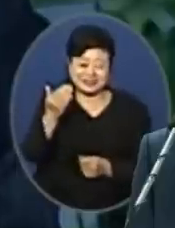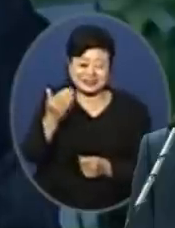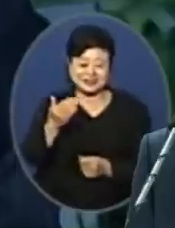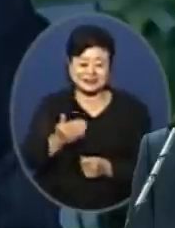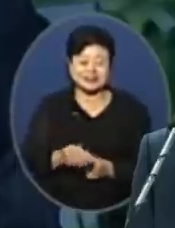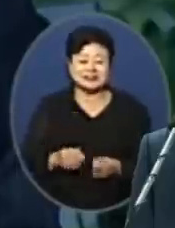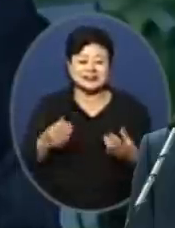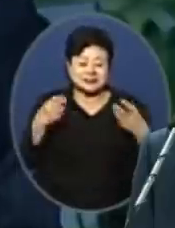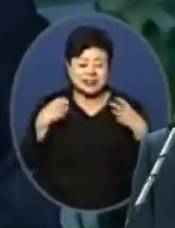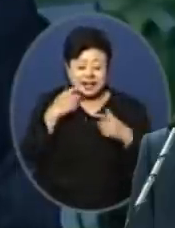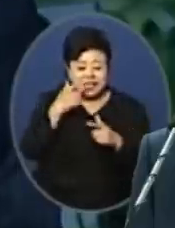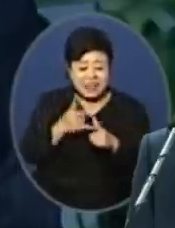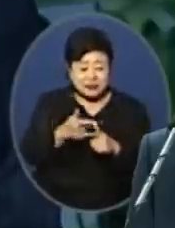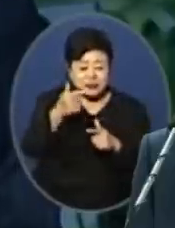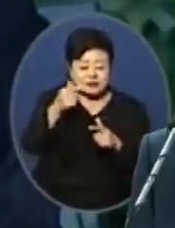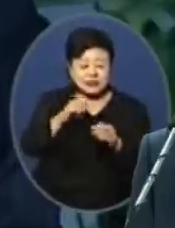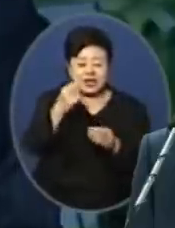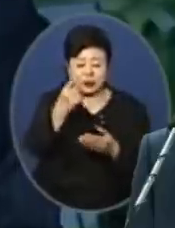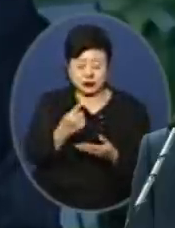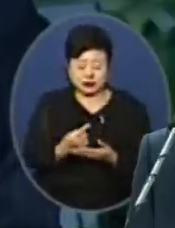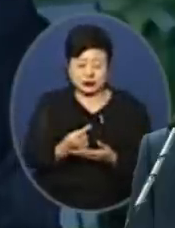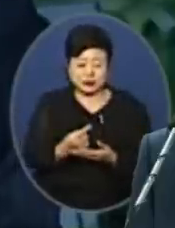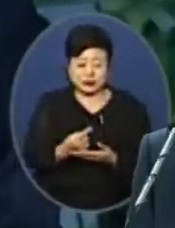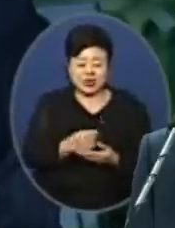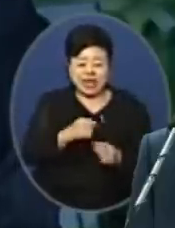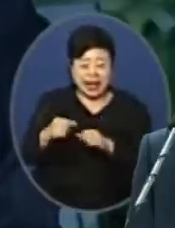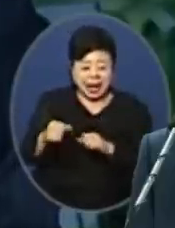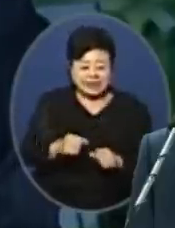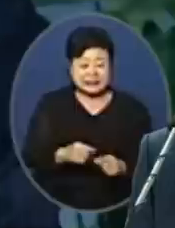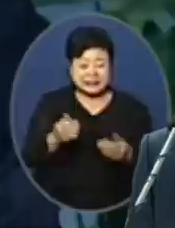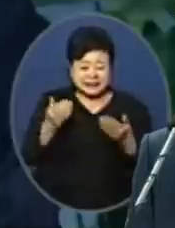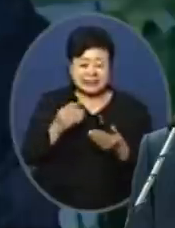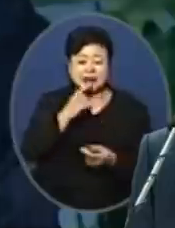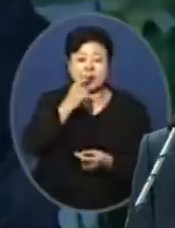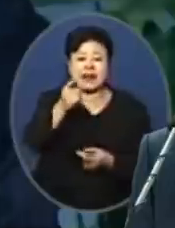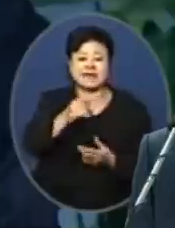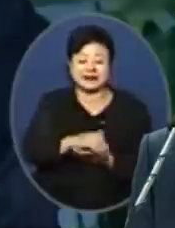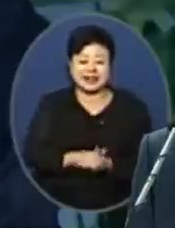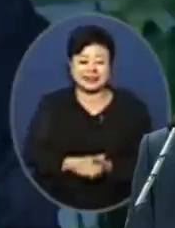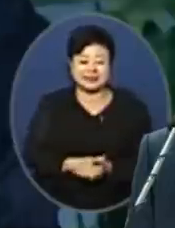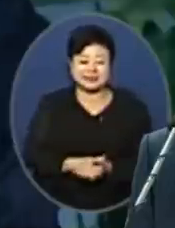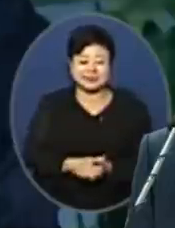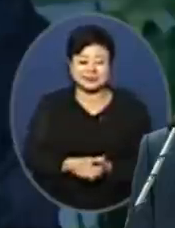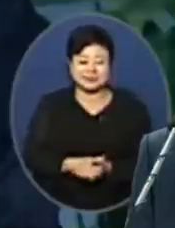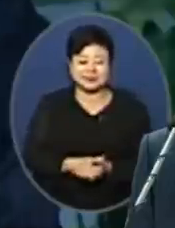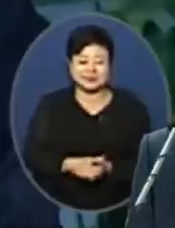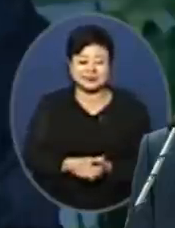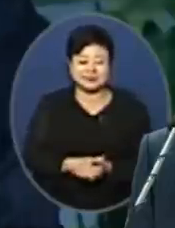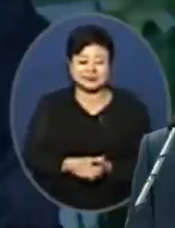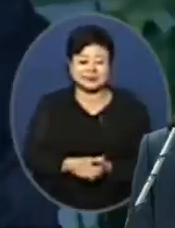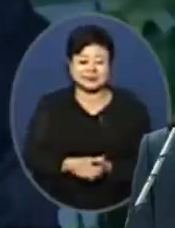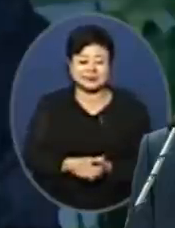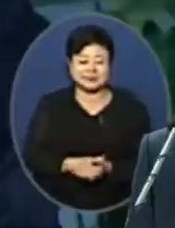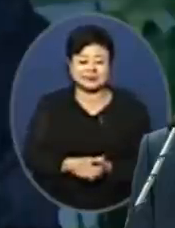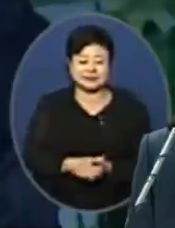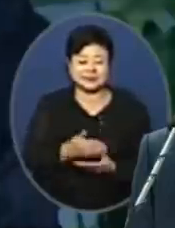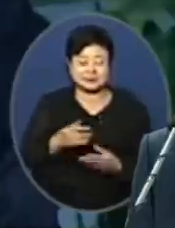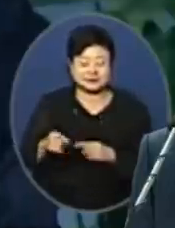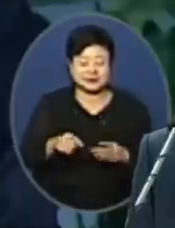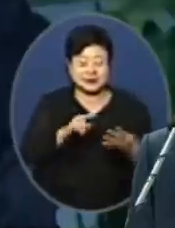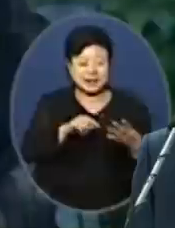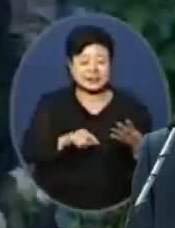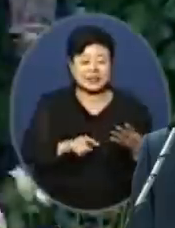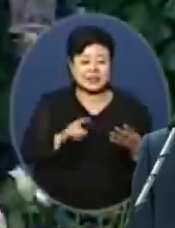그 역할이 예수님이 이 땅에 와서 행하는 역사라고 말씀해 주신 것입니다. 사도행전